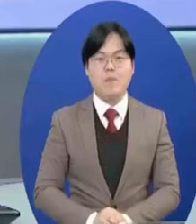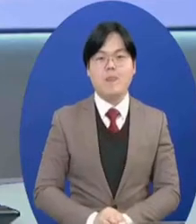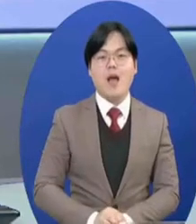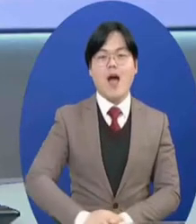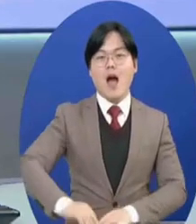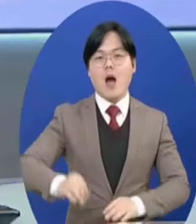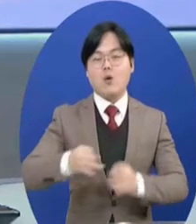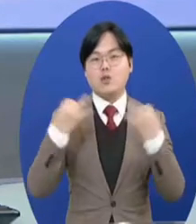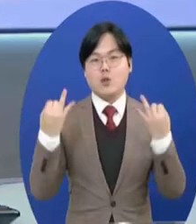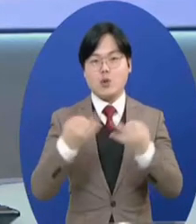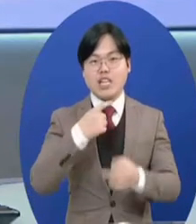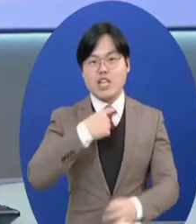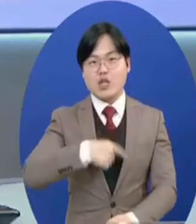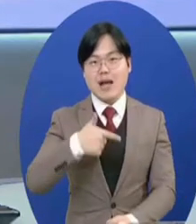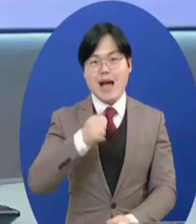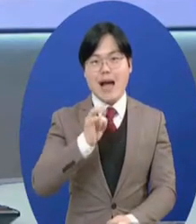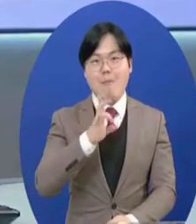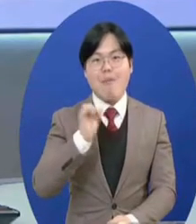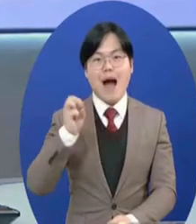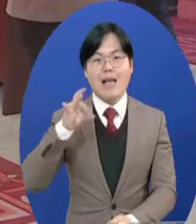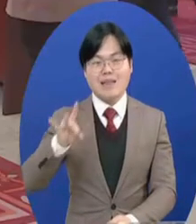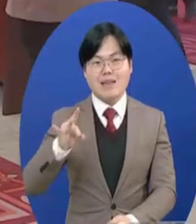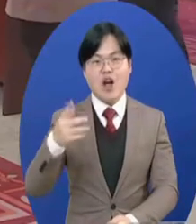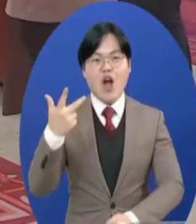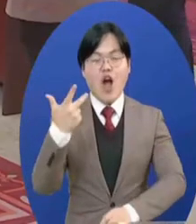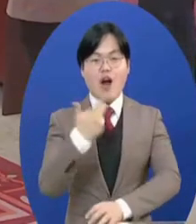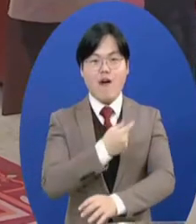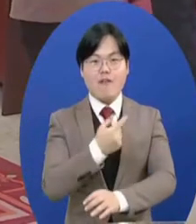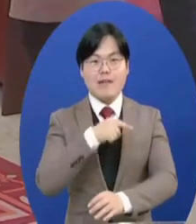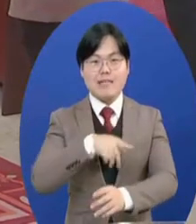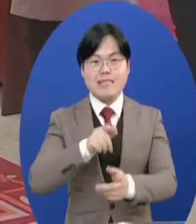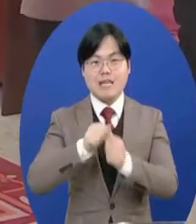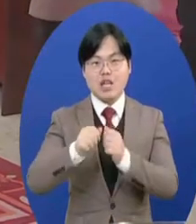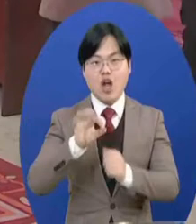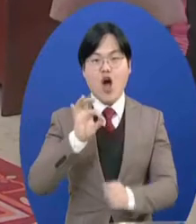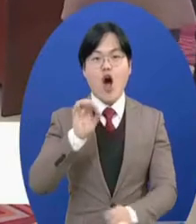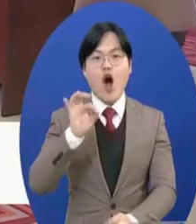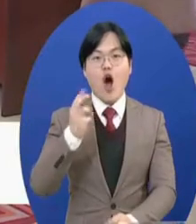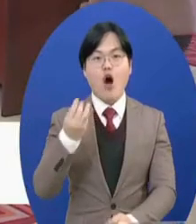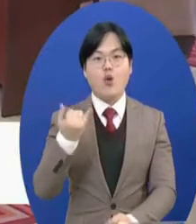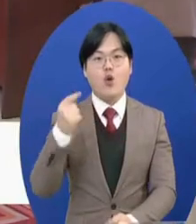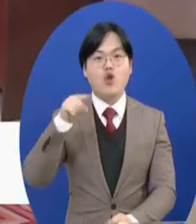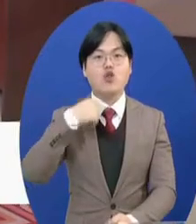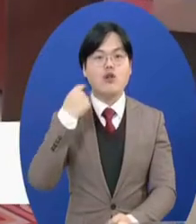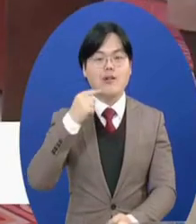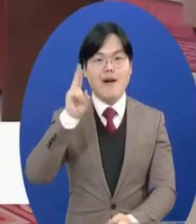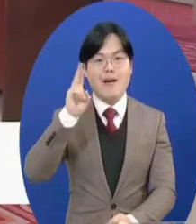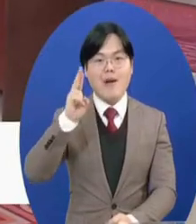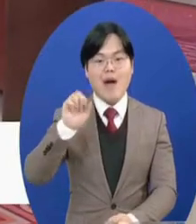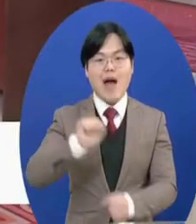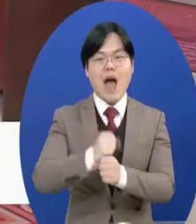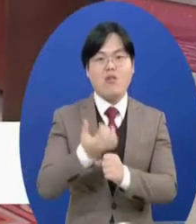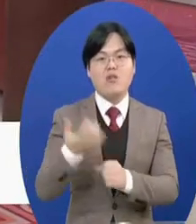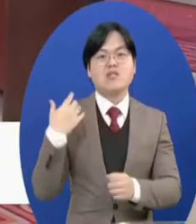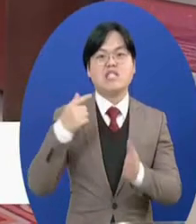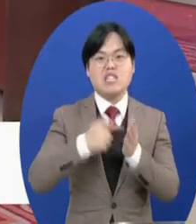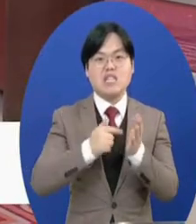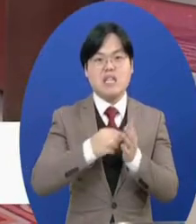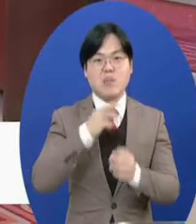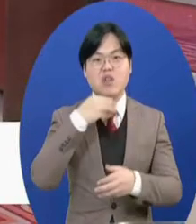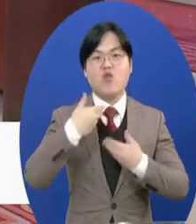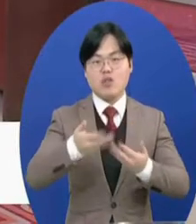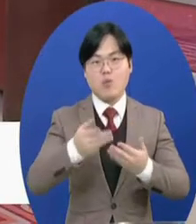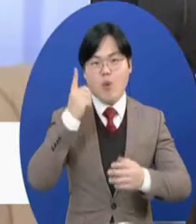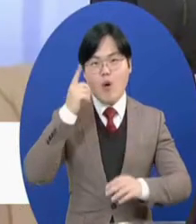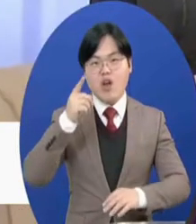Улсын хурлын гишүүн Ганбаатар COVID-19-ийн эсрэг вакцины зардлыг оюу толгой компани хариуцах шаардлагатай хэмээн мэдгдлээ. Жилдээ манай улсаас